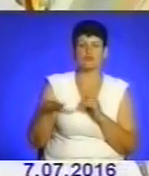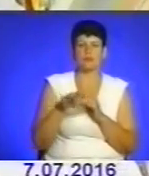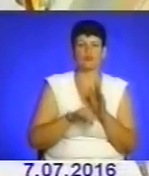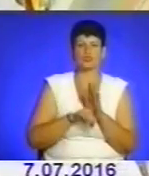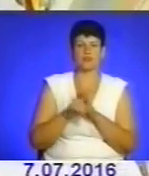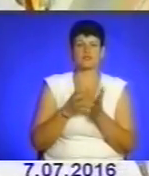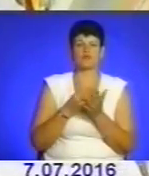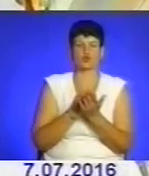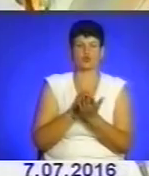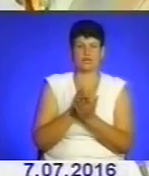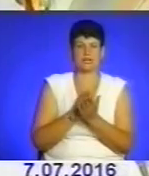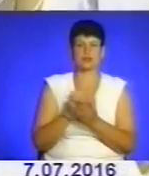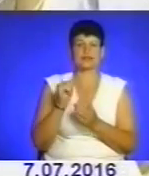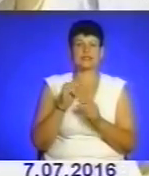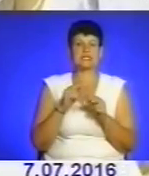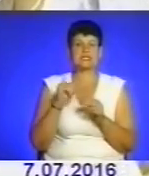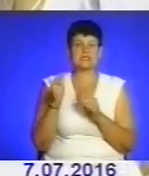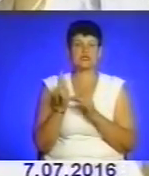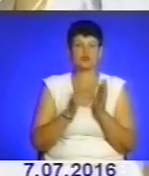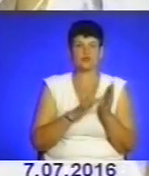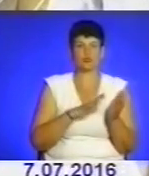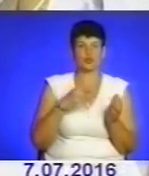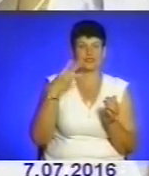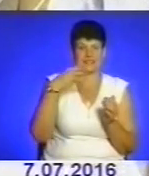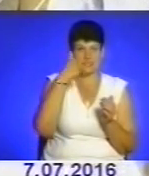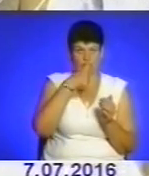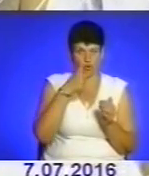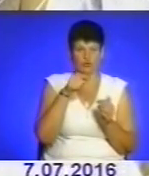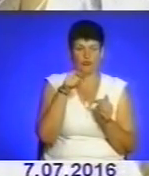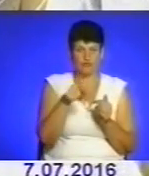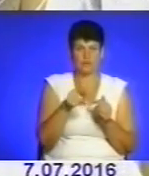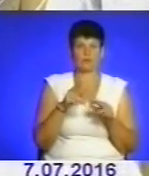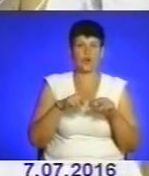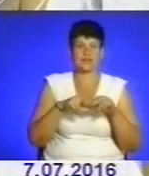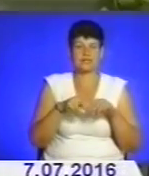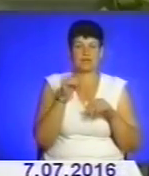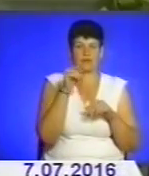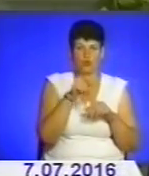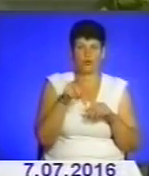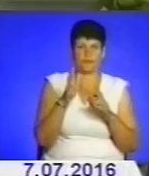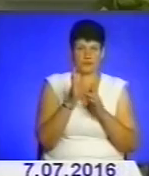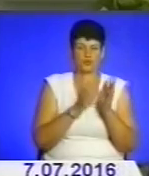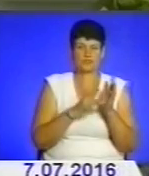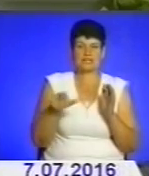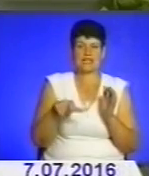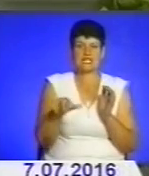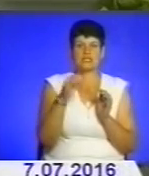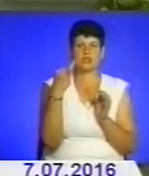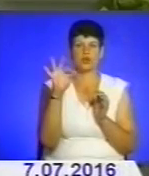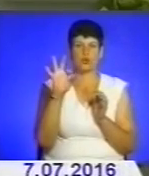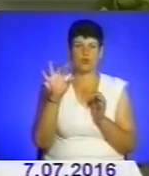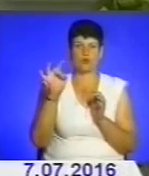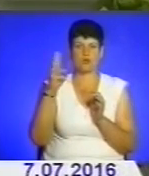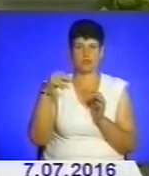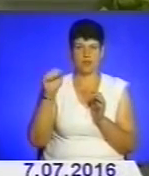Коли Ісусові виповнилось 30 років, Іван Хреститель охрестив його на річці Йордан. Ми якраз сьогодні відзначаємо це